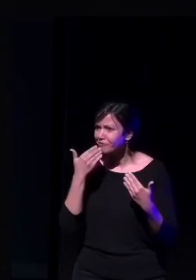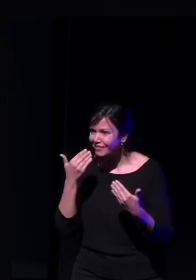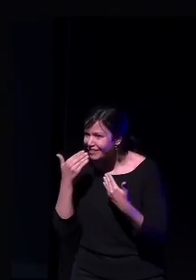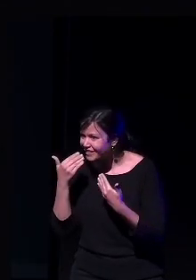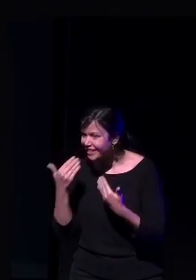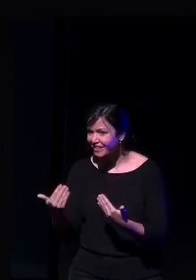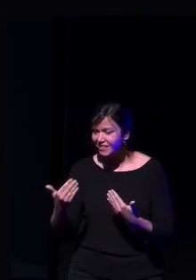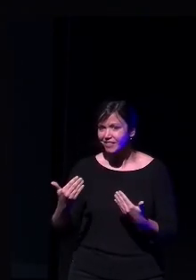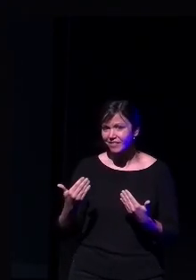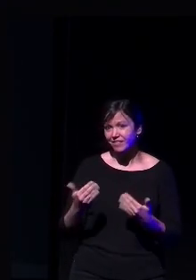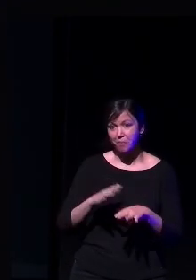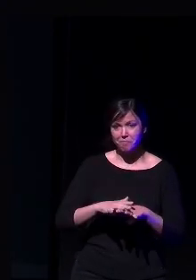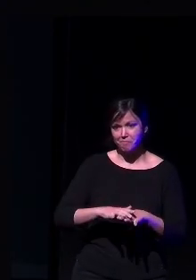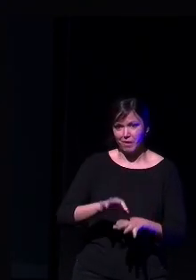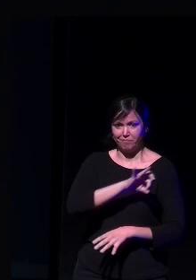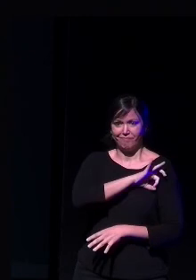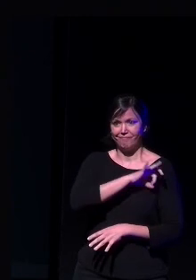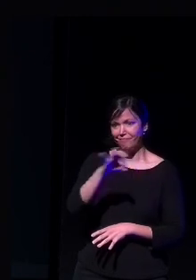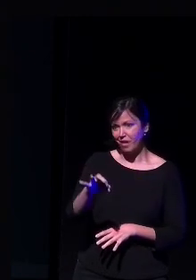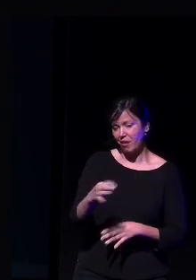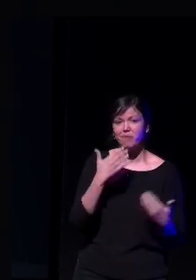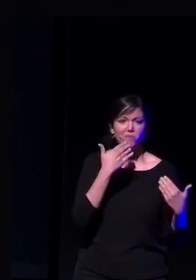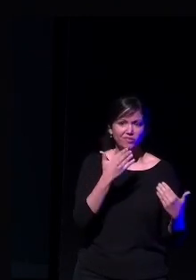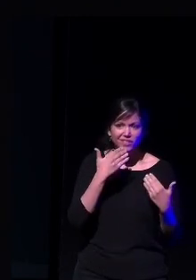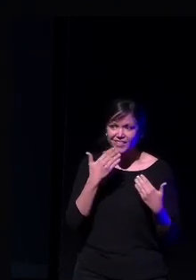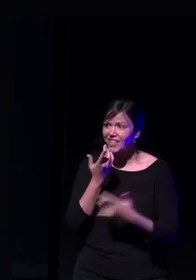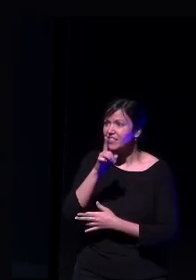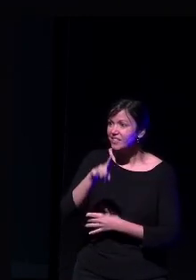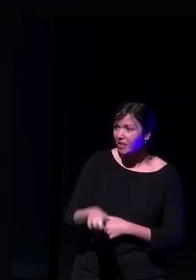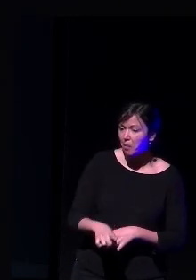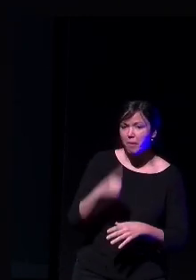Gràcies per el premi, moltes gràcies